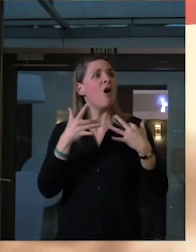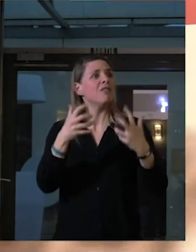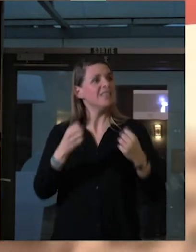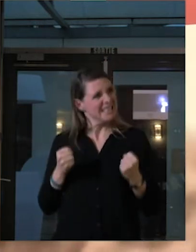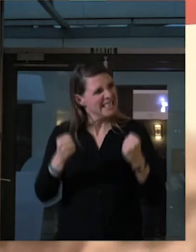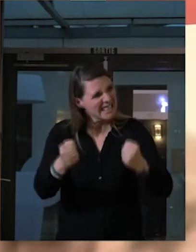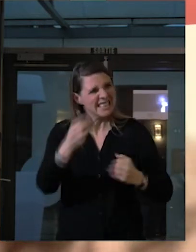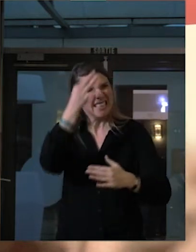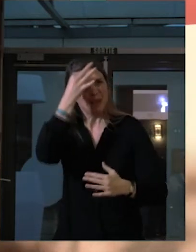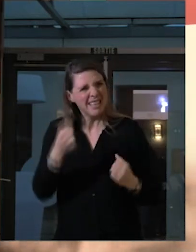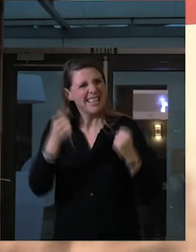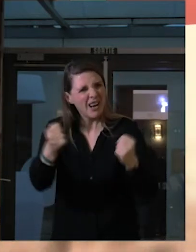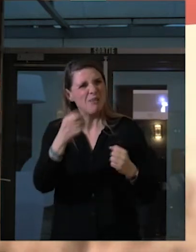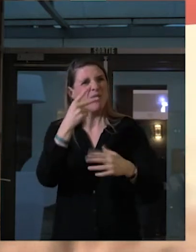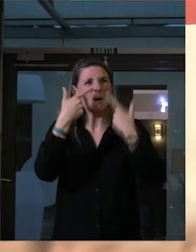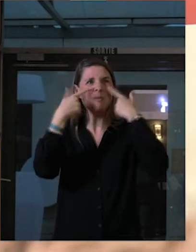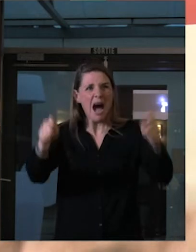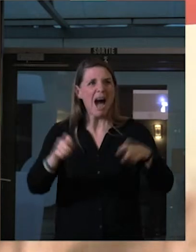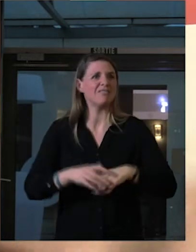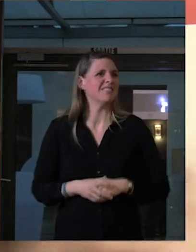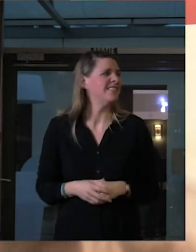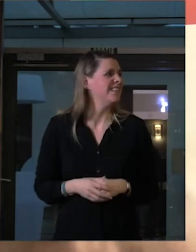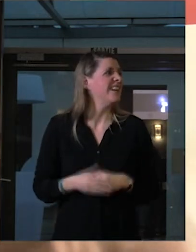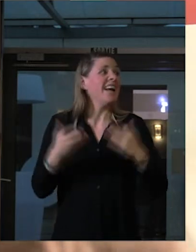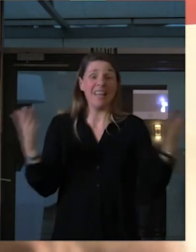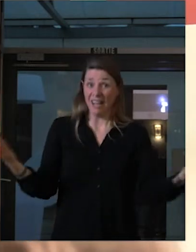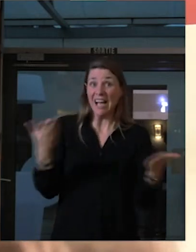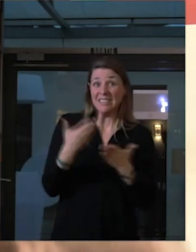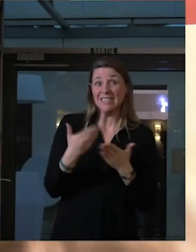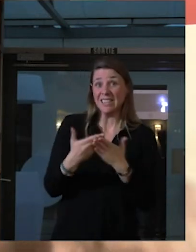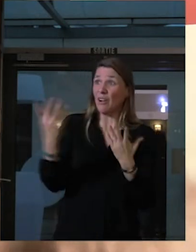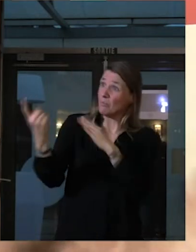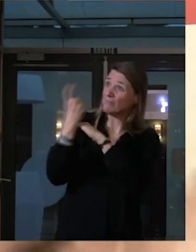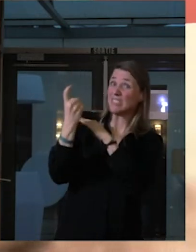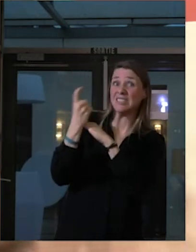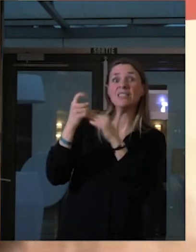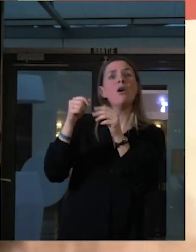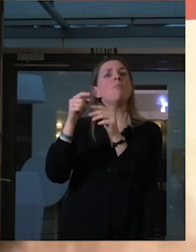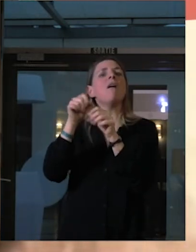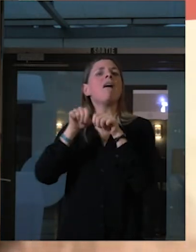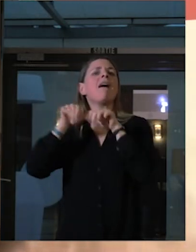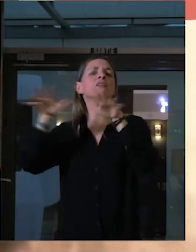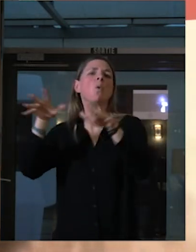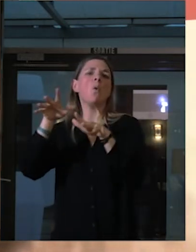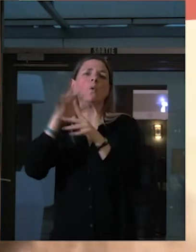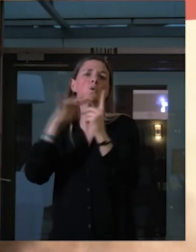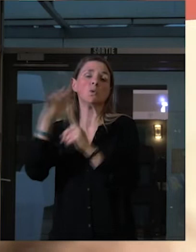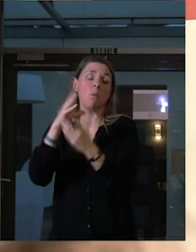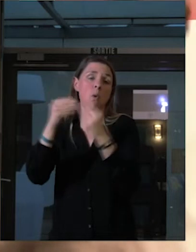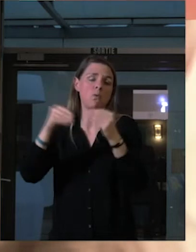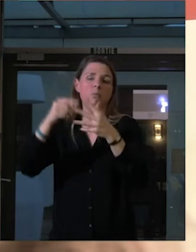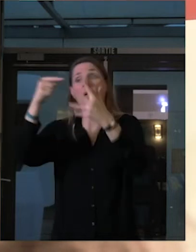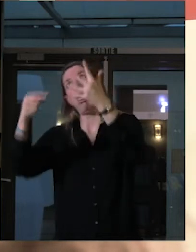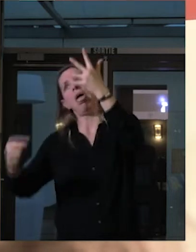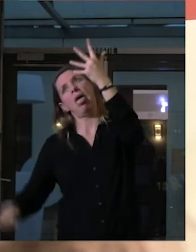Merci, effectivement. Mais voilà, mais en fait, ce genre de réflexion qu'on a eu sur les réseaux sociaux, beaucoup, hein, forcément, le premier